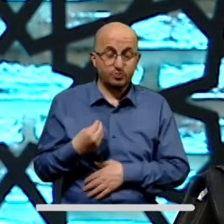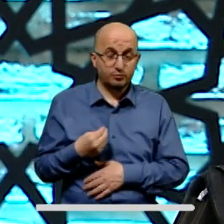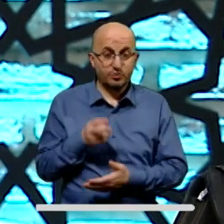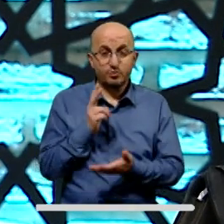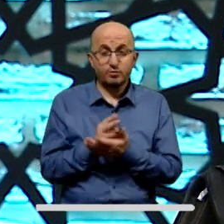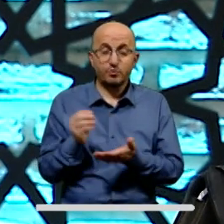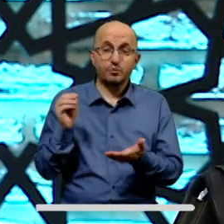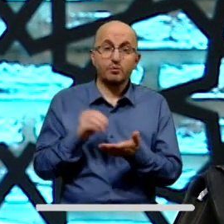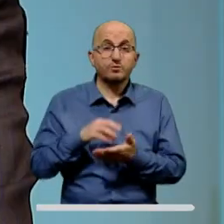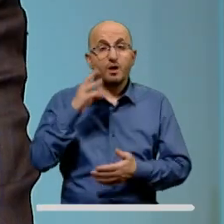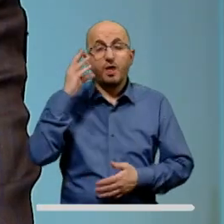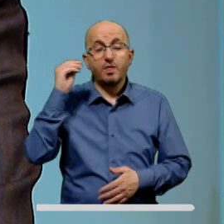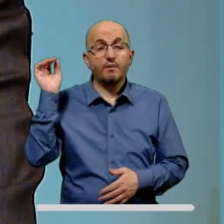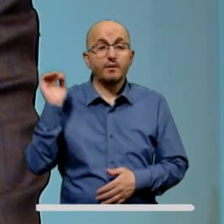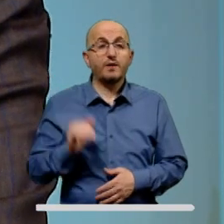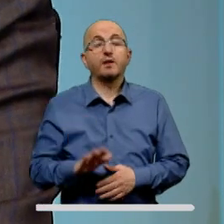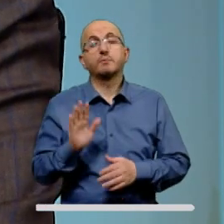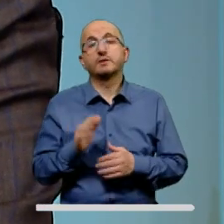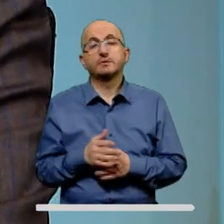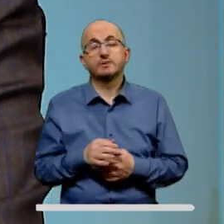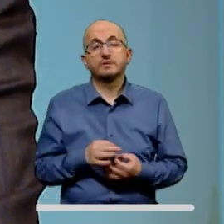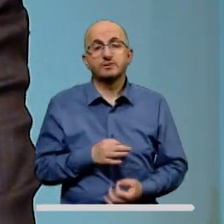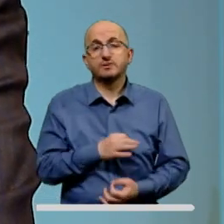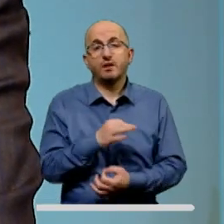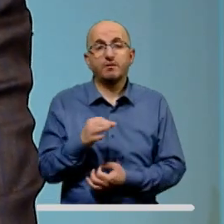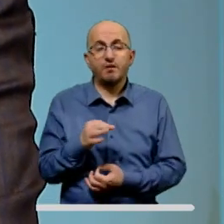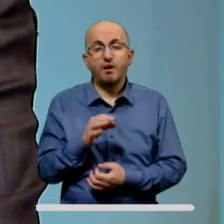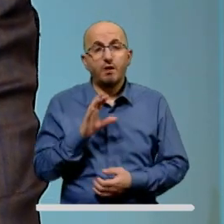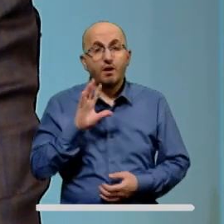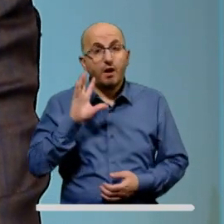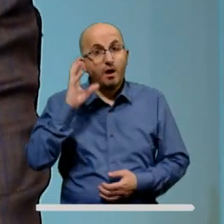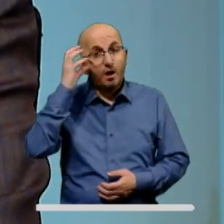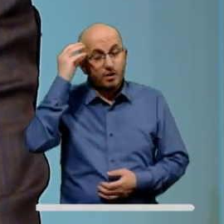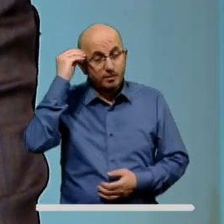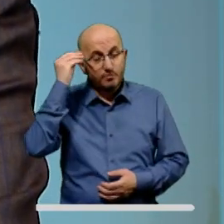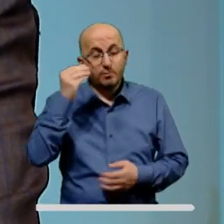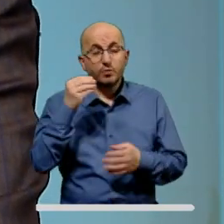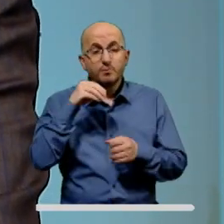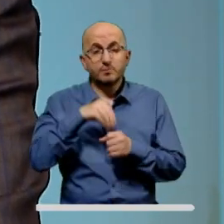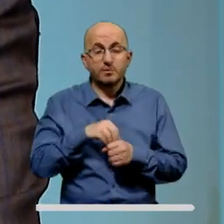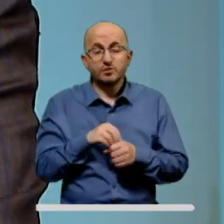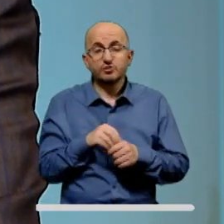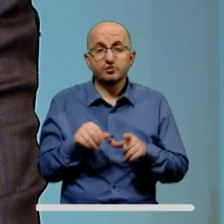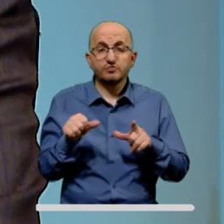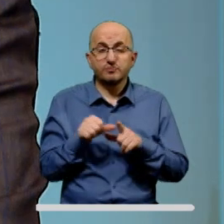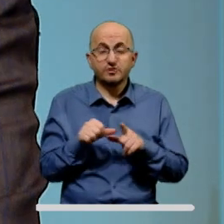koyacağı anlamına gelmez değil mi hocam Yani kesinlikle insanlar Fakih olabilmek için fıkıhı